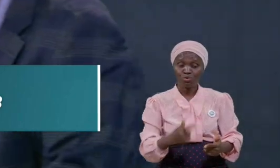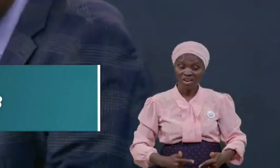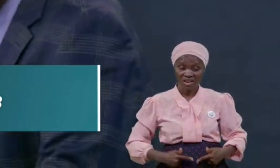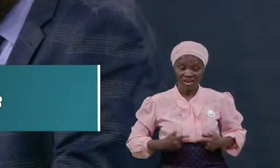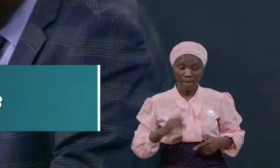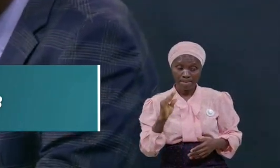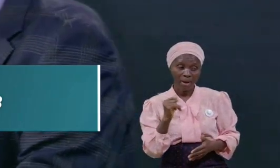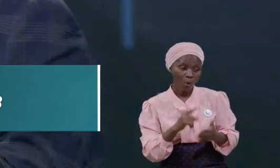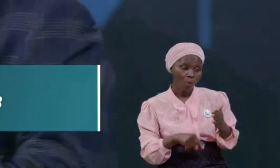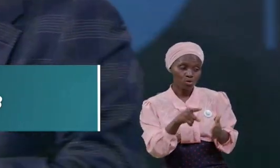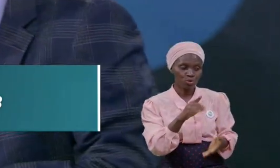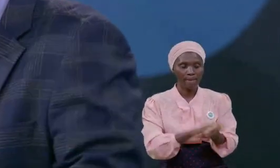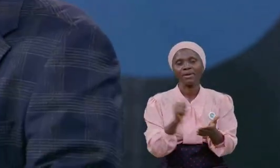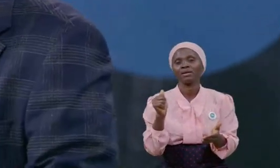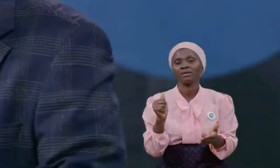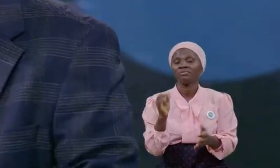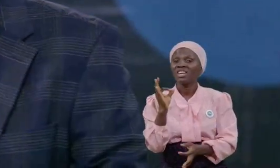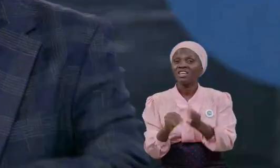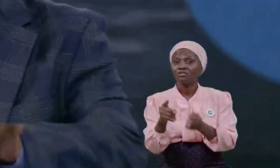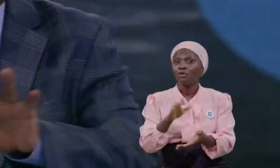tu crois,